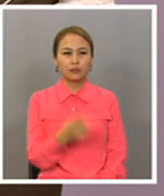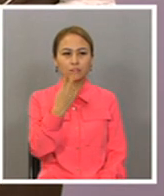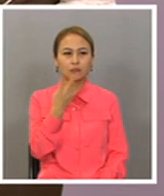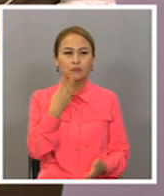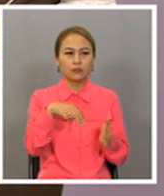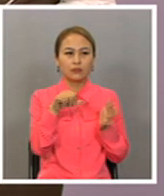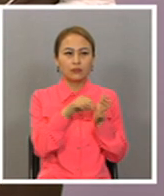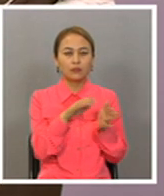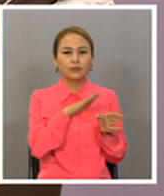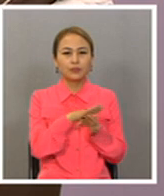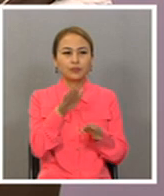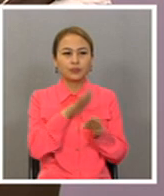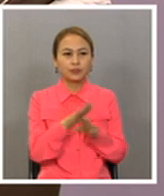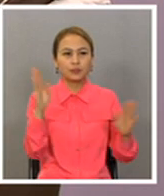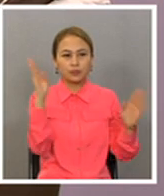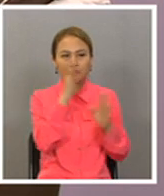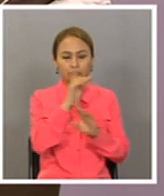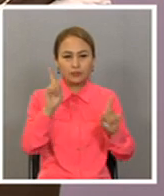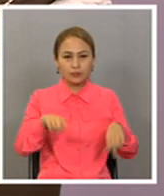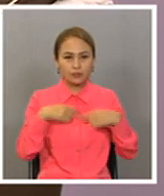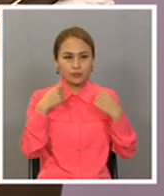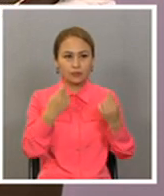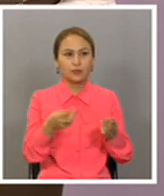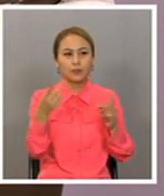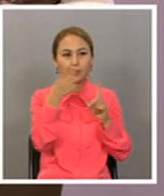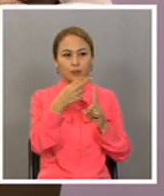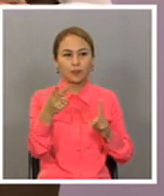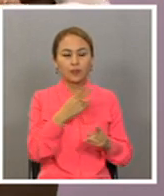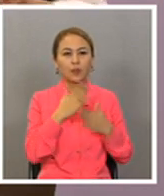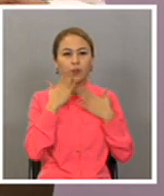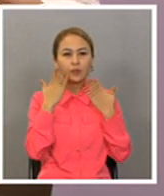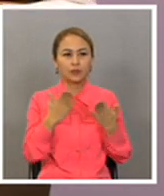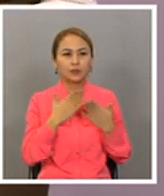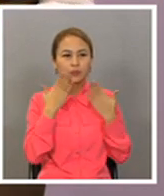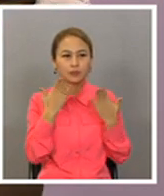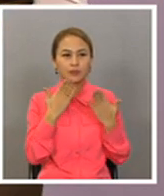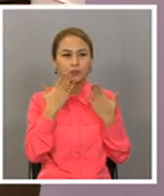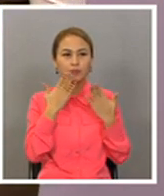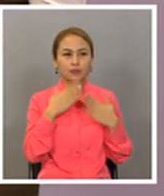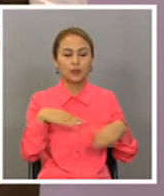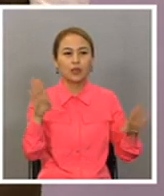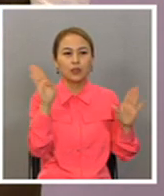26-шы жаттығу. Берілген мәтінді оқимыз.